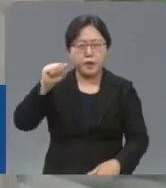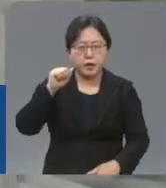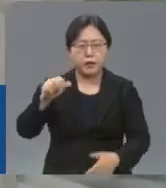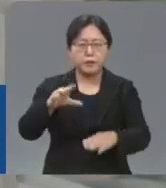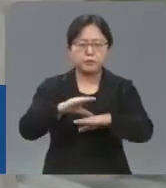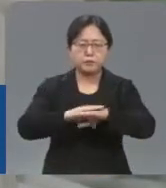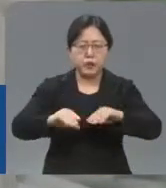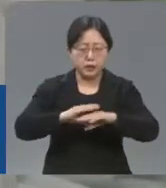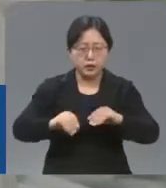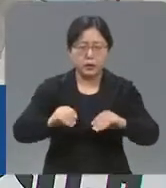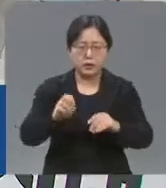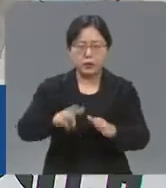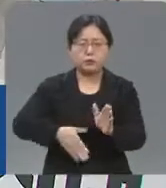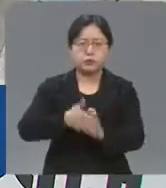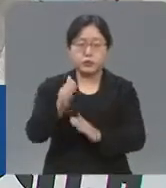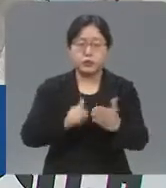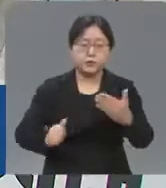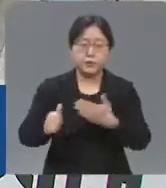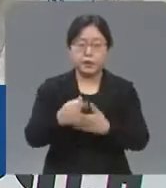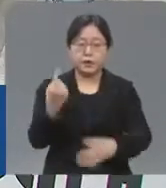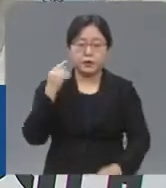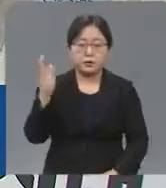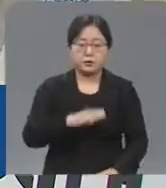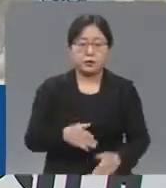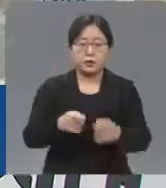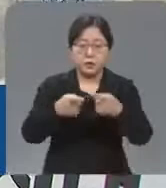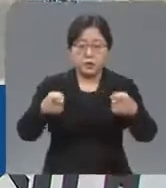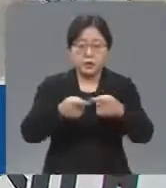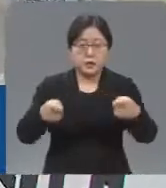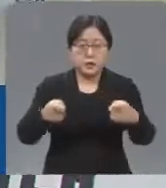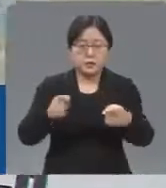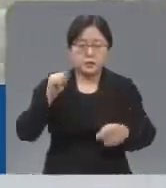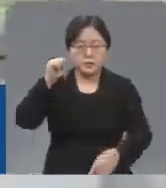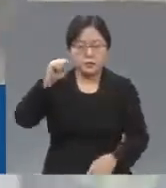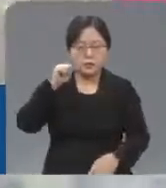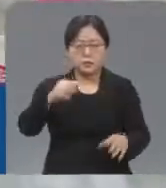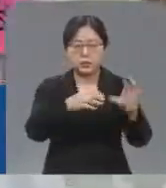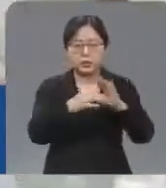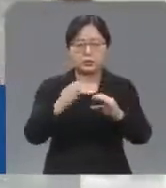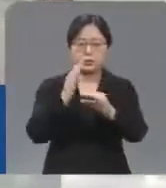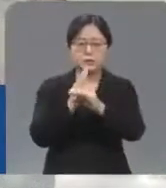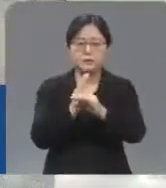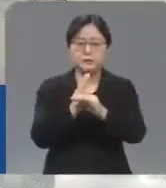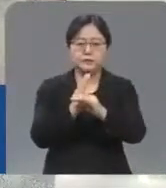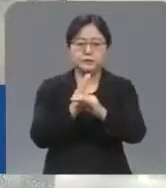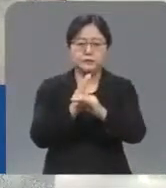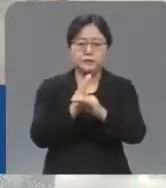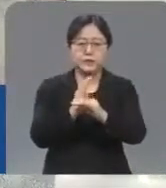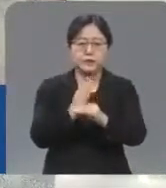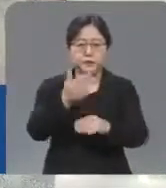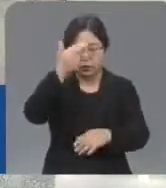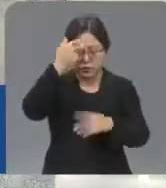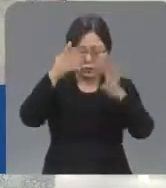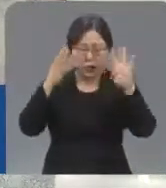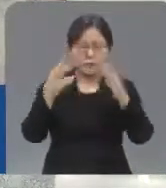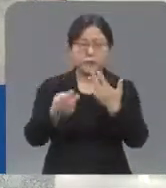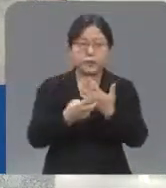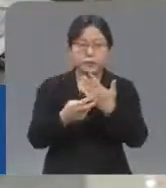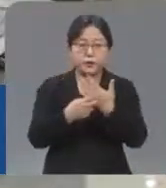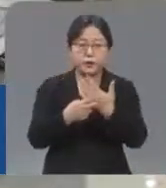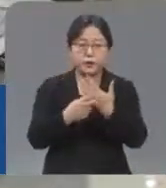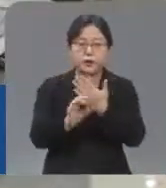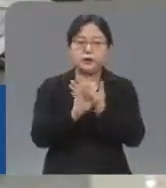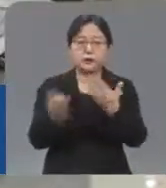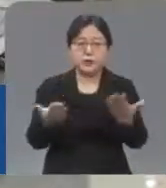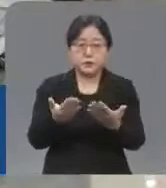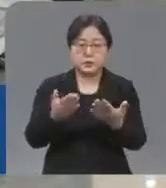해결에 광주시가 나서야 한다며 어제부터 시청 1층 로비에서 농성을 벌이고 있습니다. 한편 조선대병원은